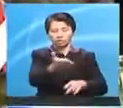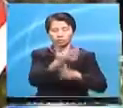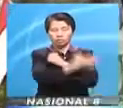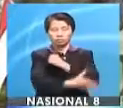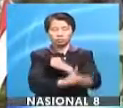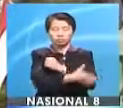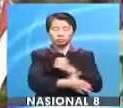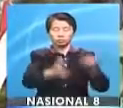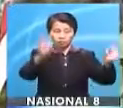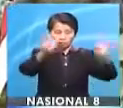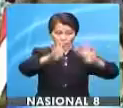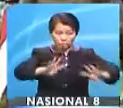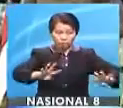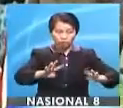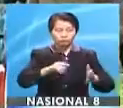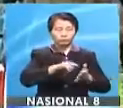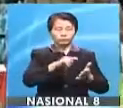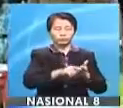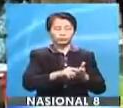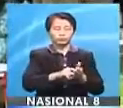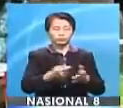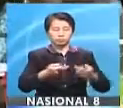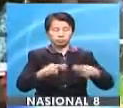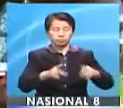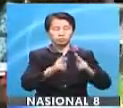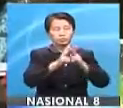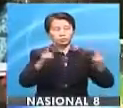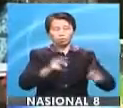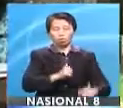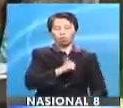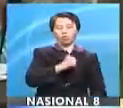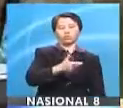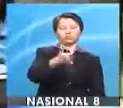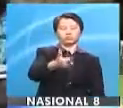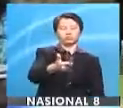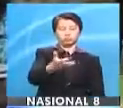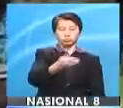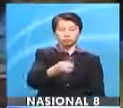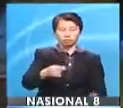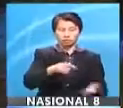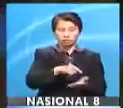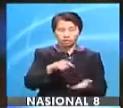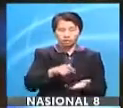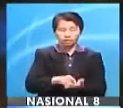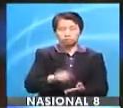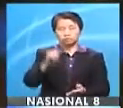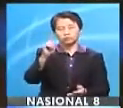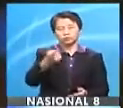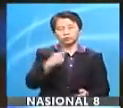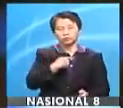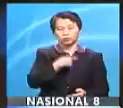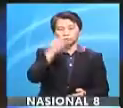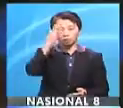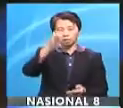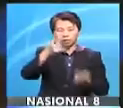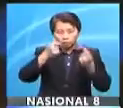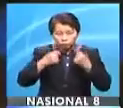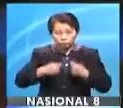negara-negara ASEAN dan ia merupakan satu inisiatif yang amat dibanggakan dan ini merupakan sesuatu yang kita akan